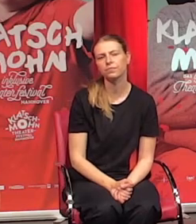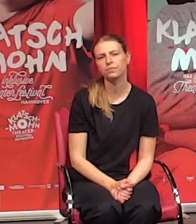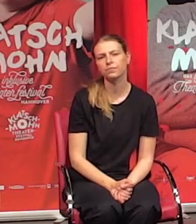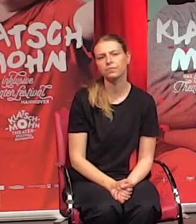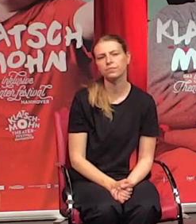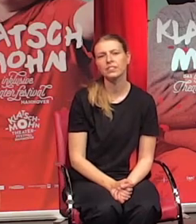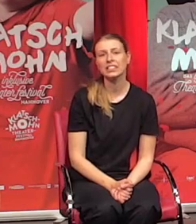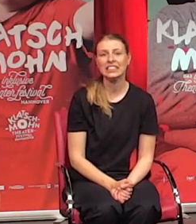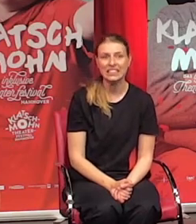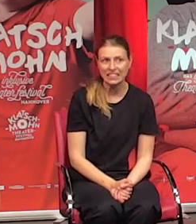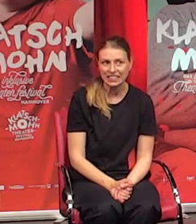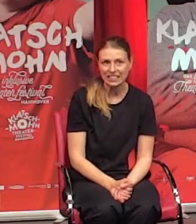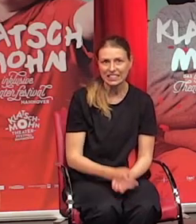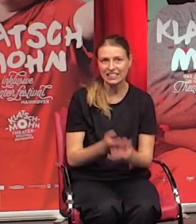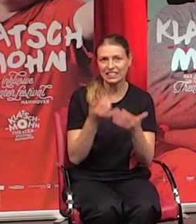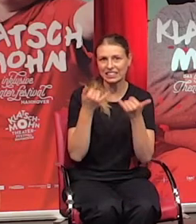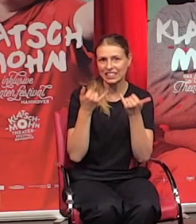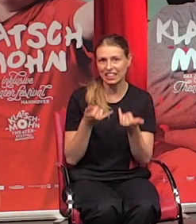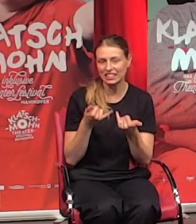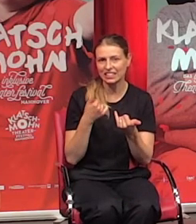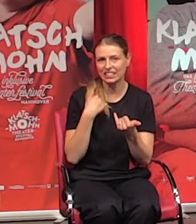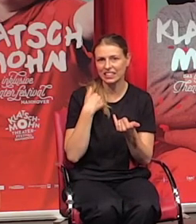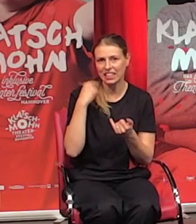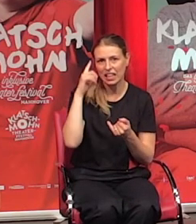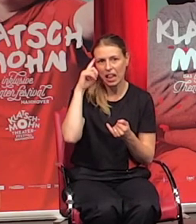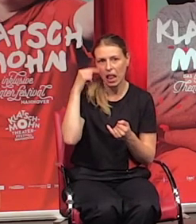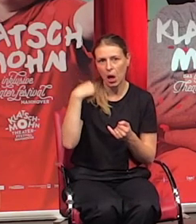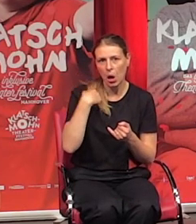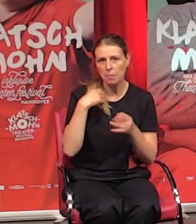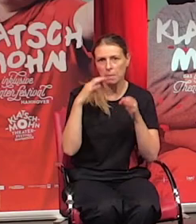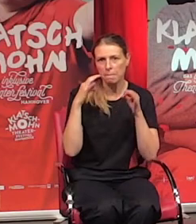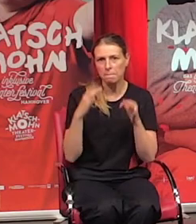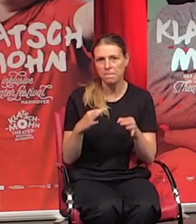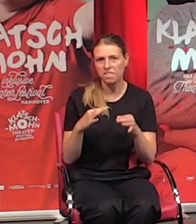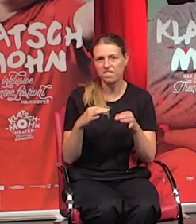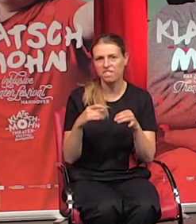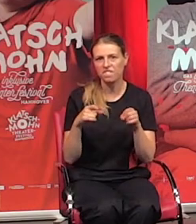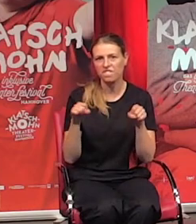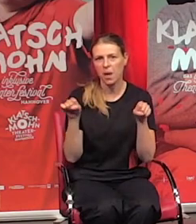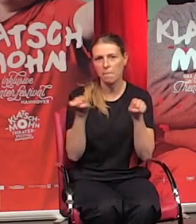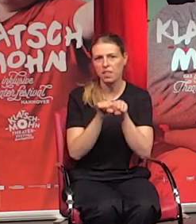Jetzt glaube ich, ist Olga nicht mehr da.